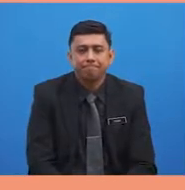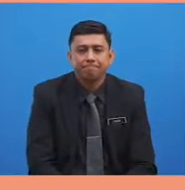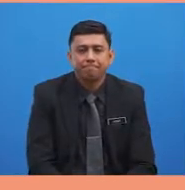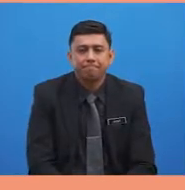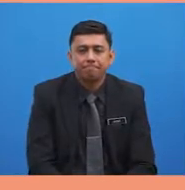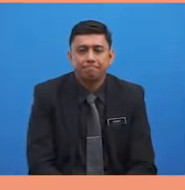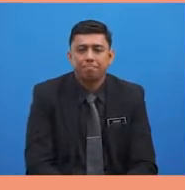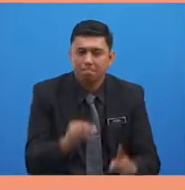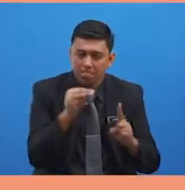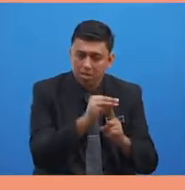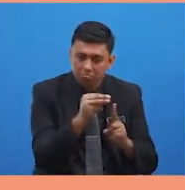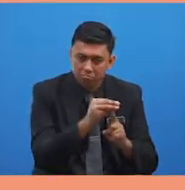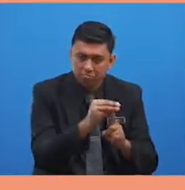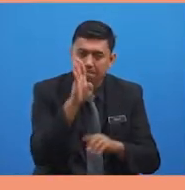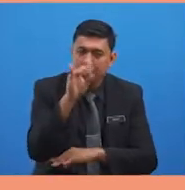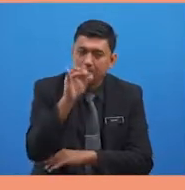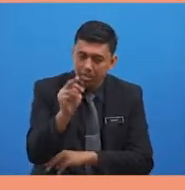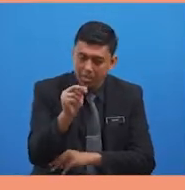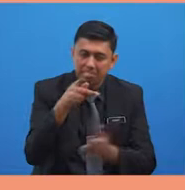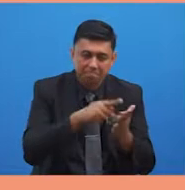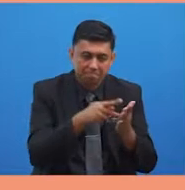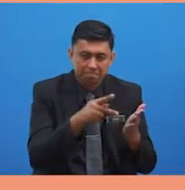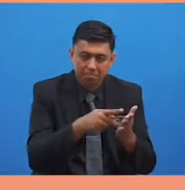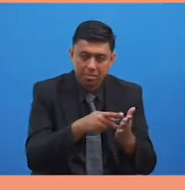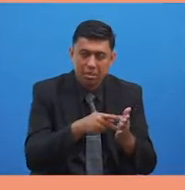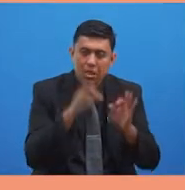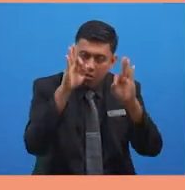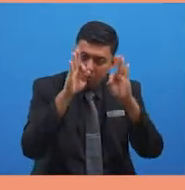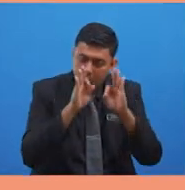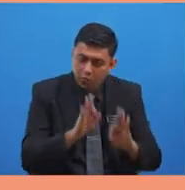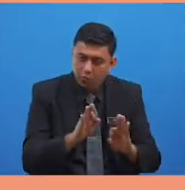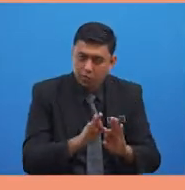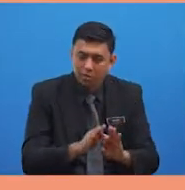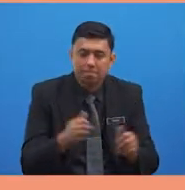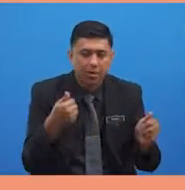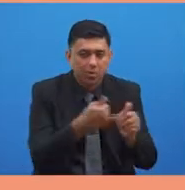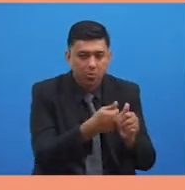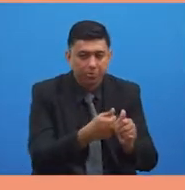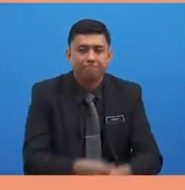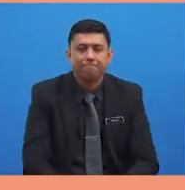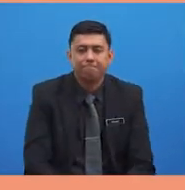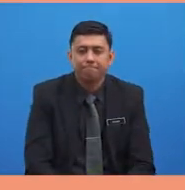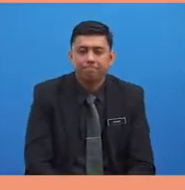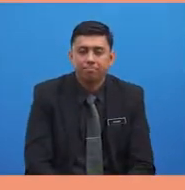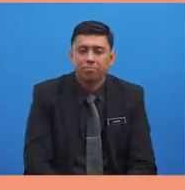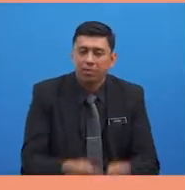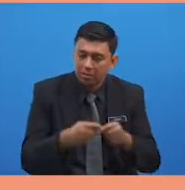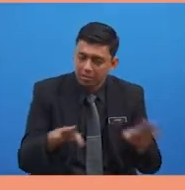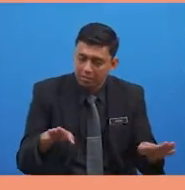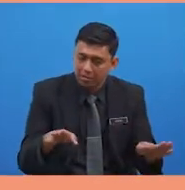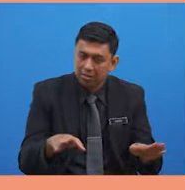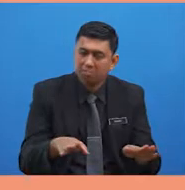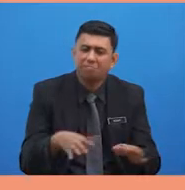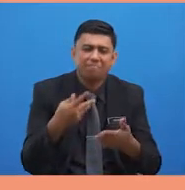Skor BMI perlu dikira menggunakan formula seperti berikut. Setelah skor